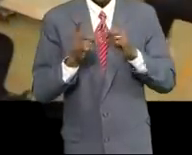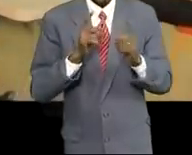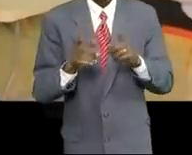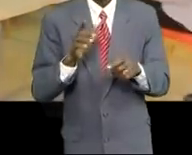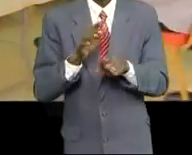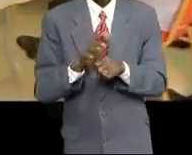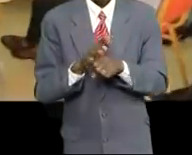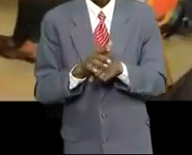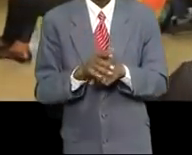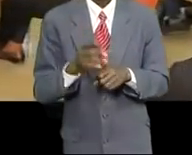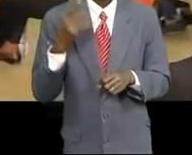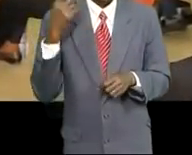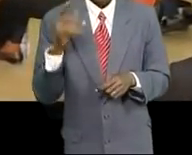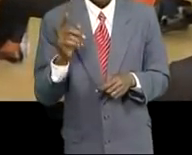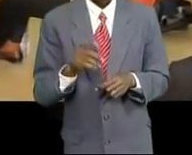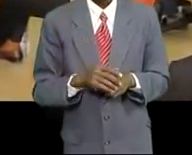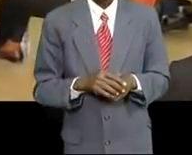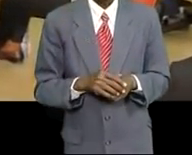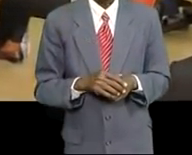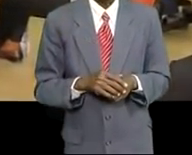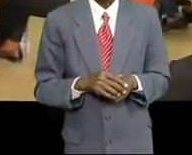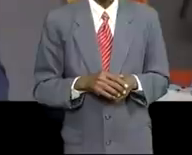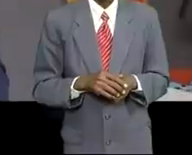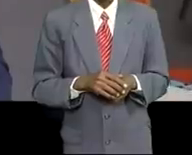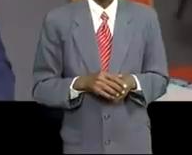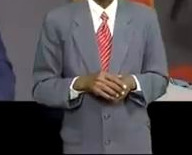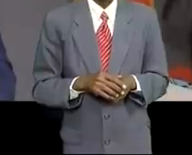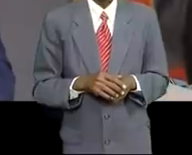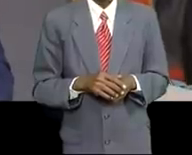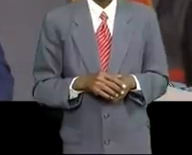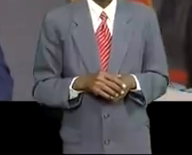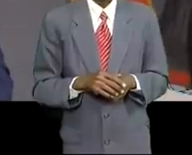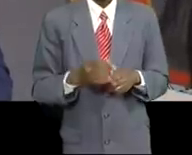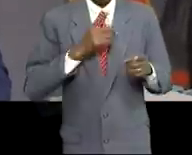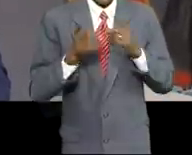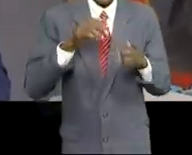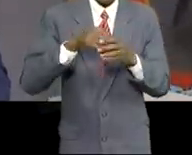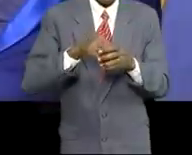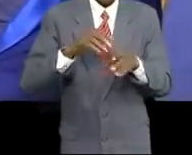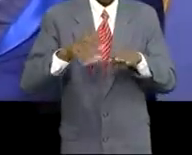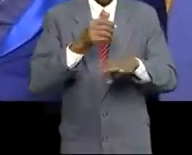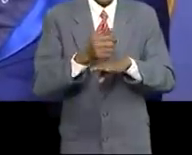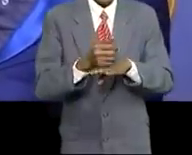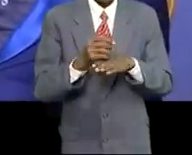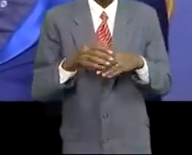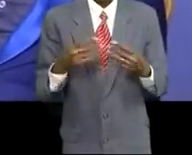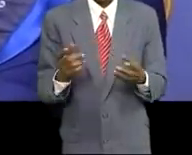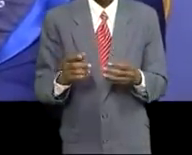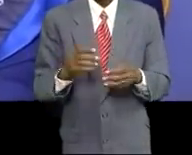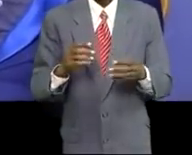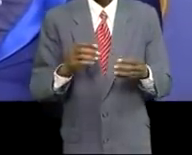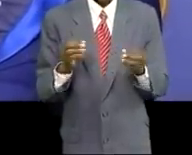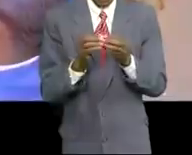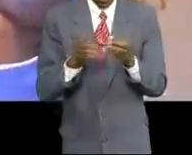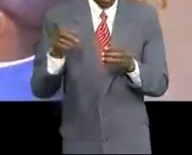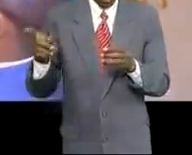une information qui lui a sauvé et de la lèpre. Et cet atelier est financé par l'ambassade du royaume de Suède au Congo et